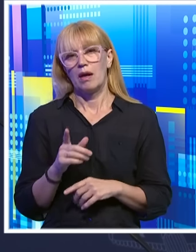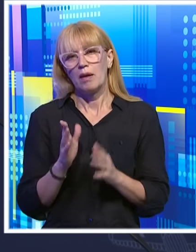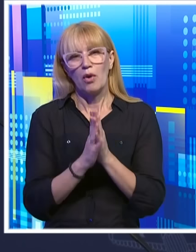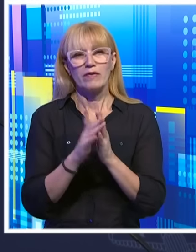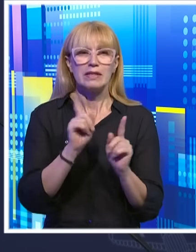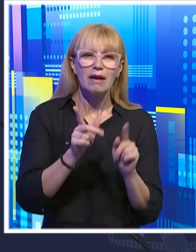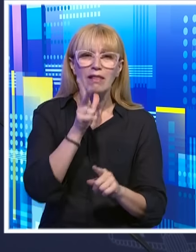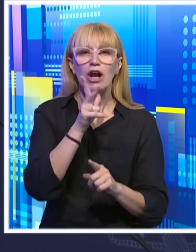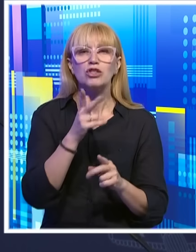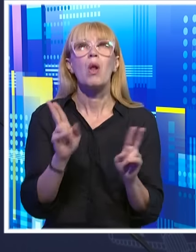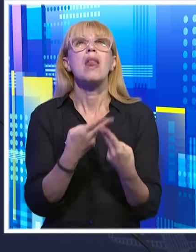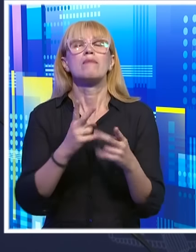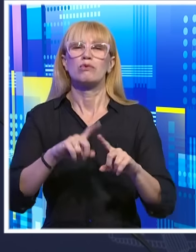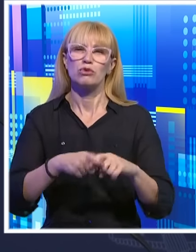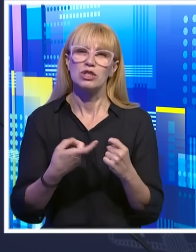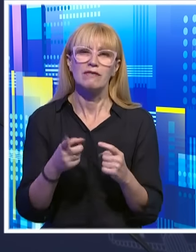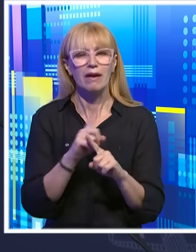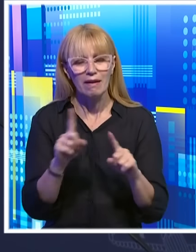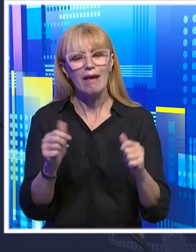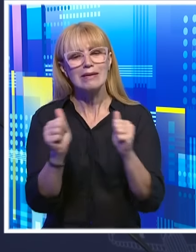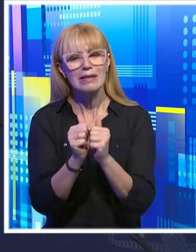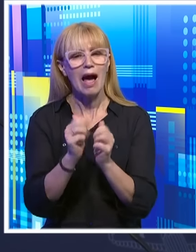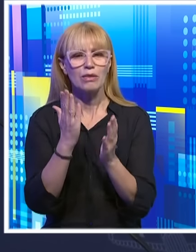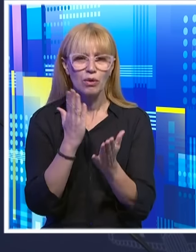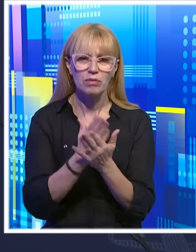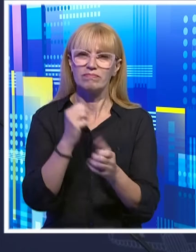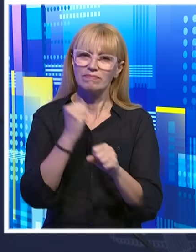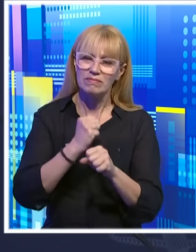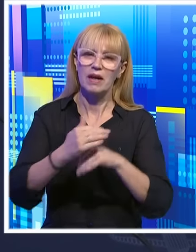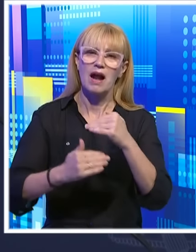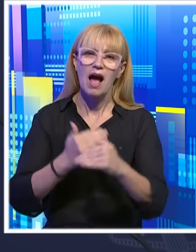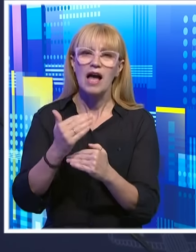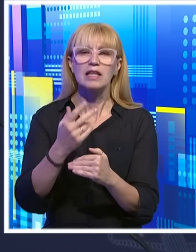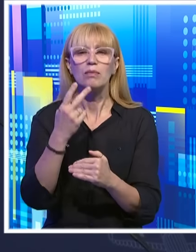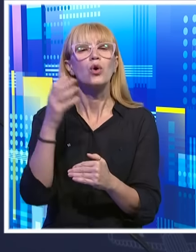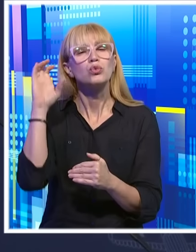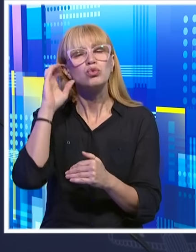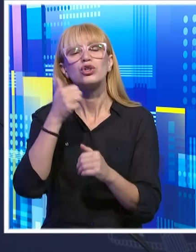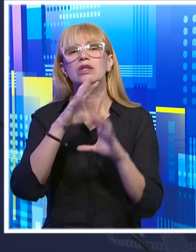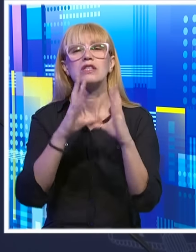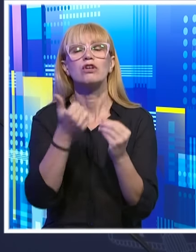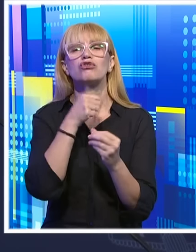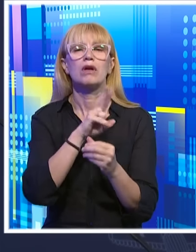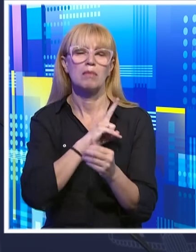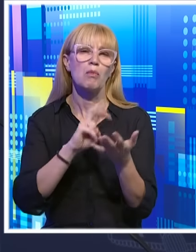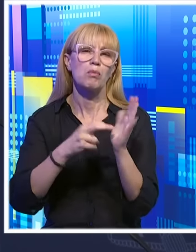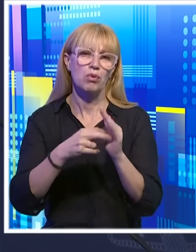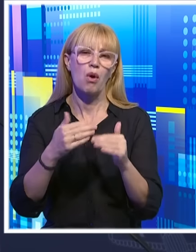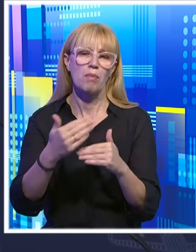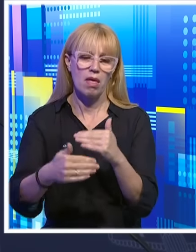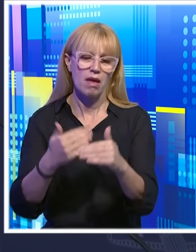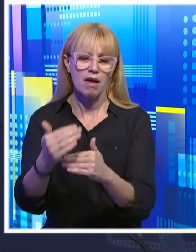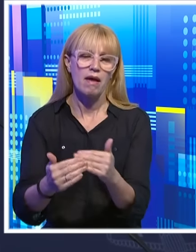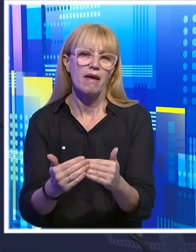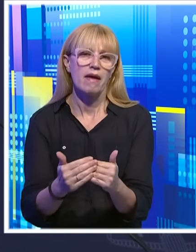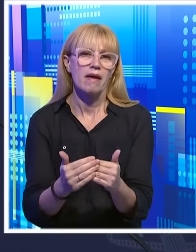već da zajednički ostanemo u ovom poslu, jer ćete čuti sa kojim se sve problemima suočavamo i ni jedan od tih problema neću